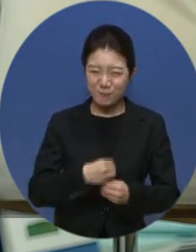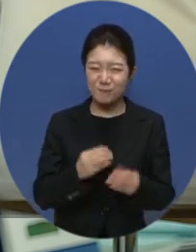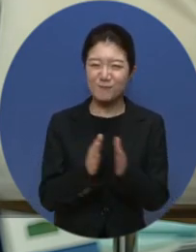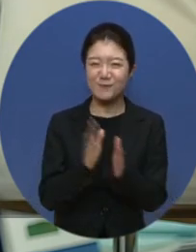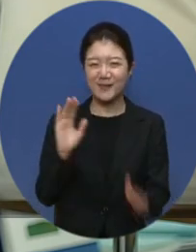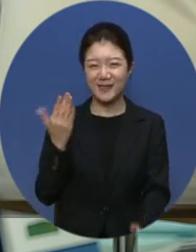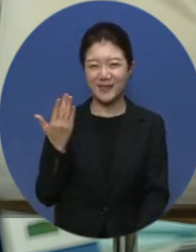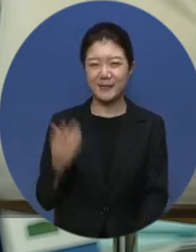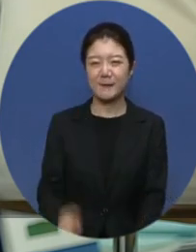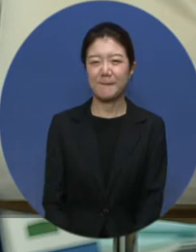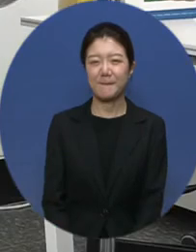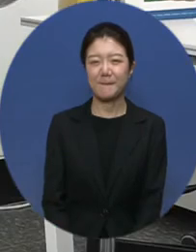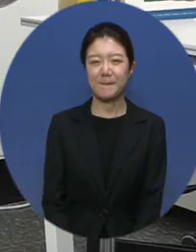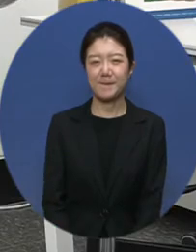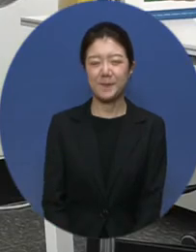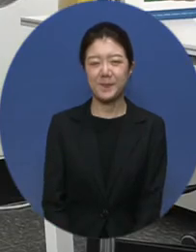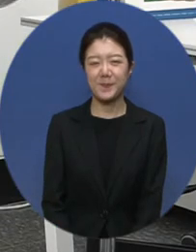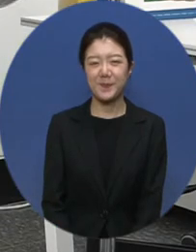하게 됐죠.